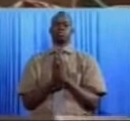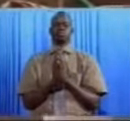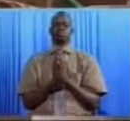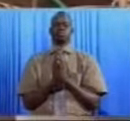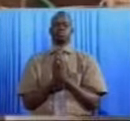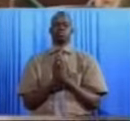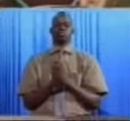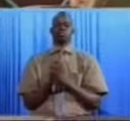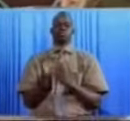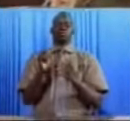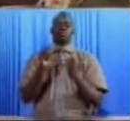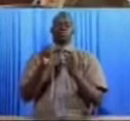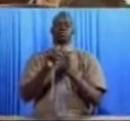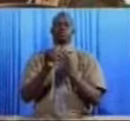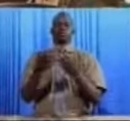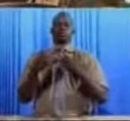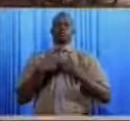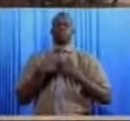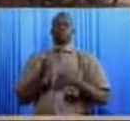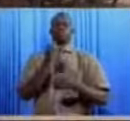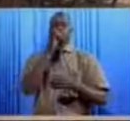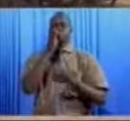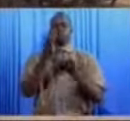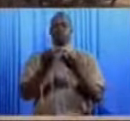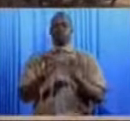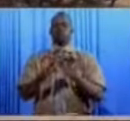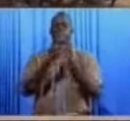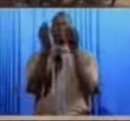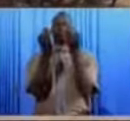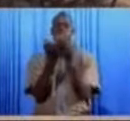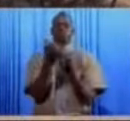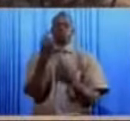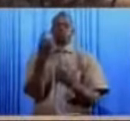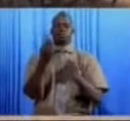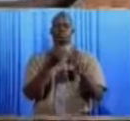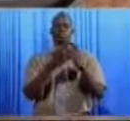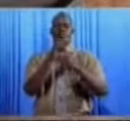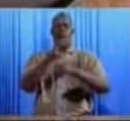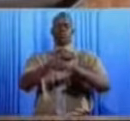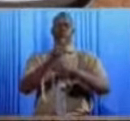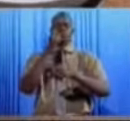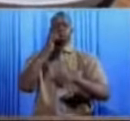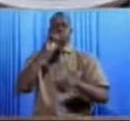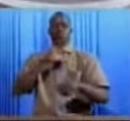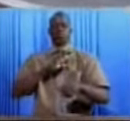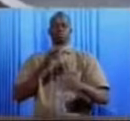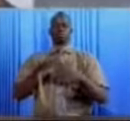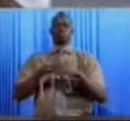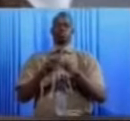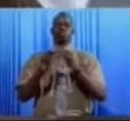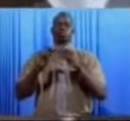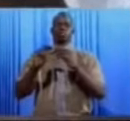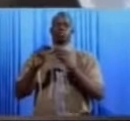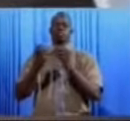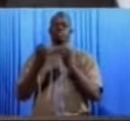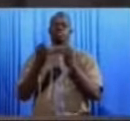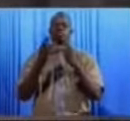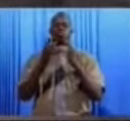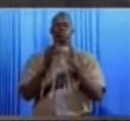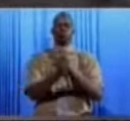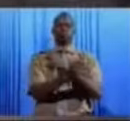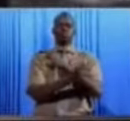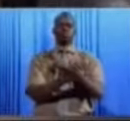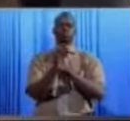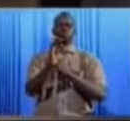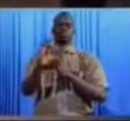se procurer de l'eau pour les besoins de la famille est l'une des premières activités des femmes dans nombre de contrats en afrique et au burkina